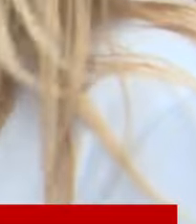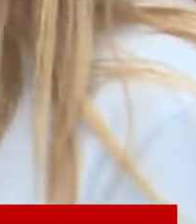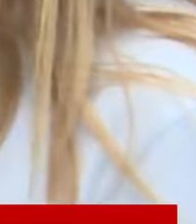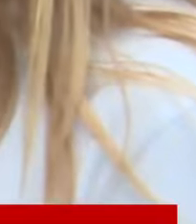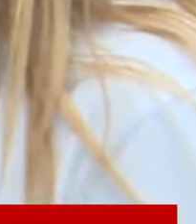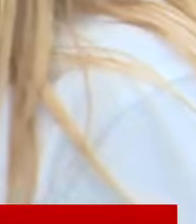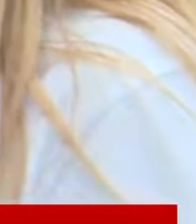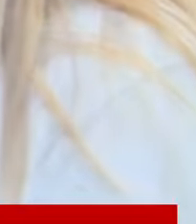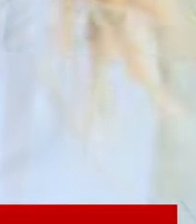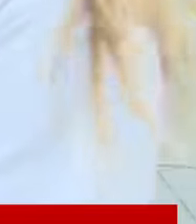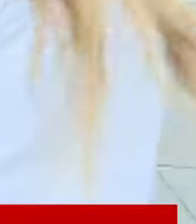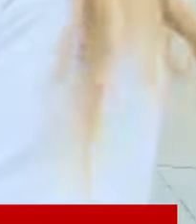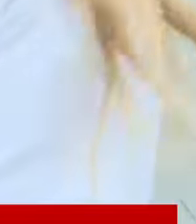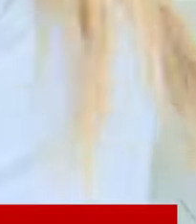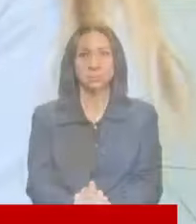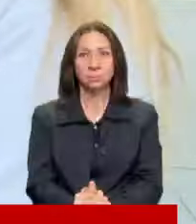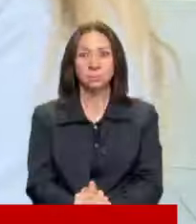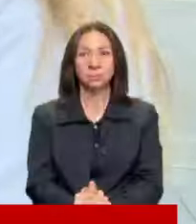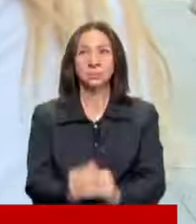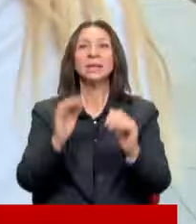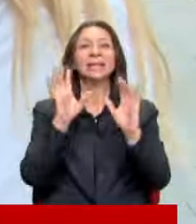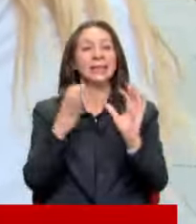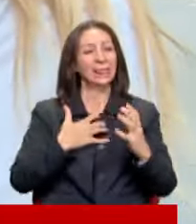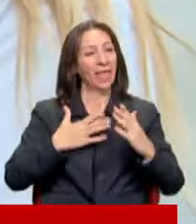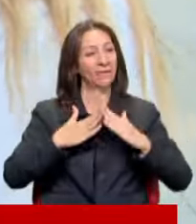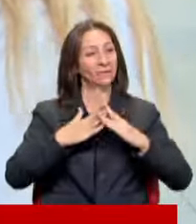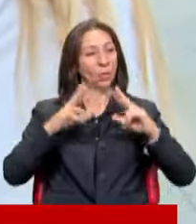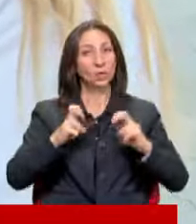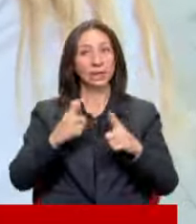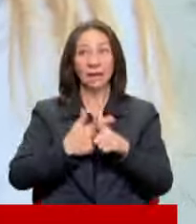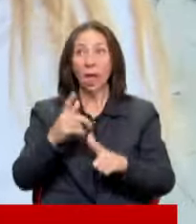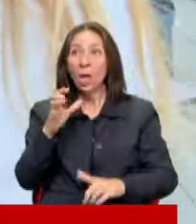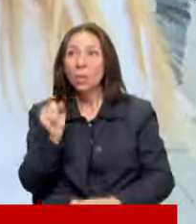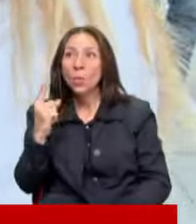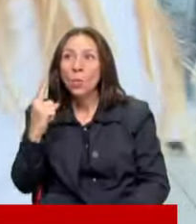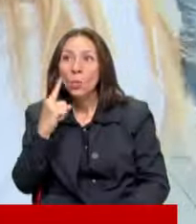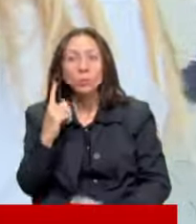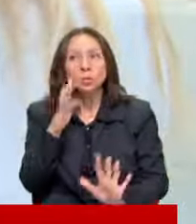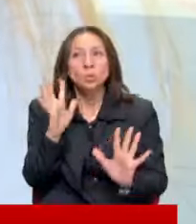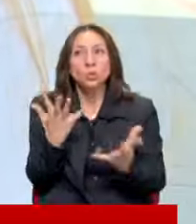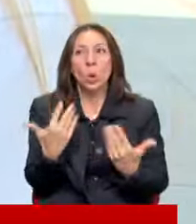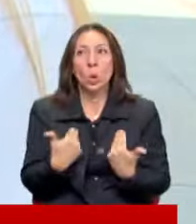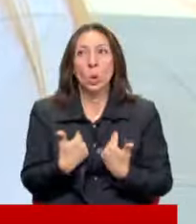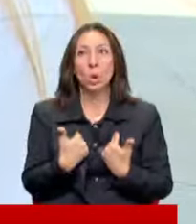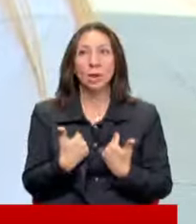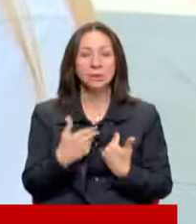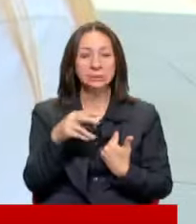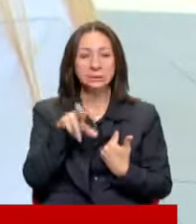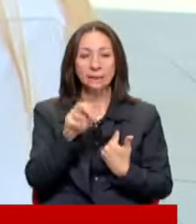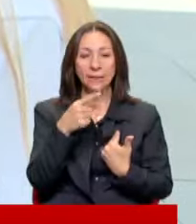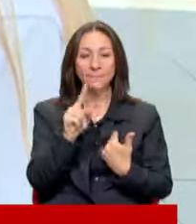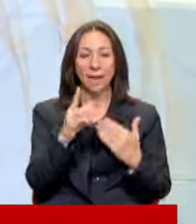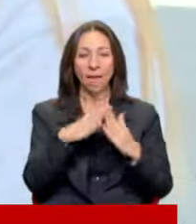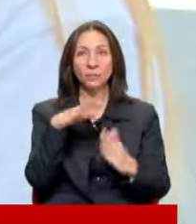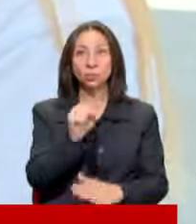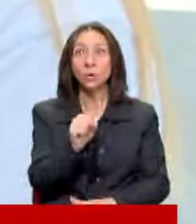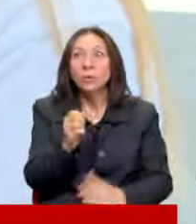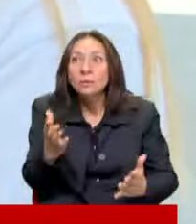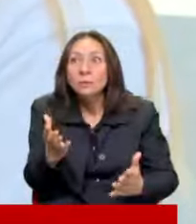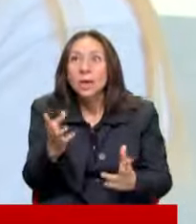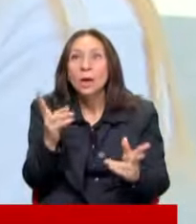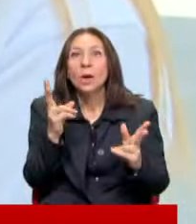mu Kesinlikle hayır kendi binamda oturanların tuttuğu kirayı Duyunca şok oluyoruz 8.000 liraya evi tuttular